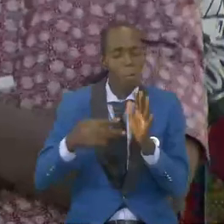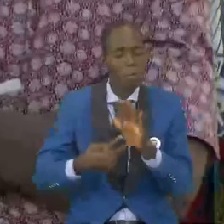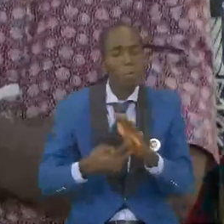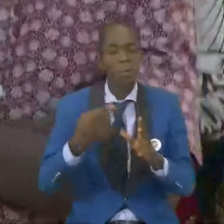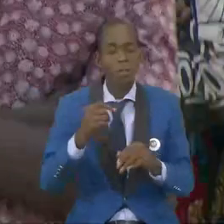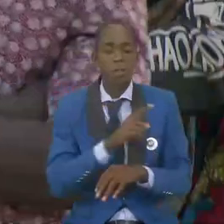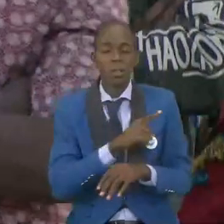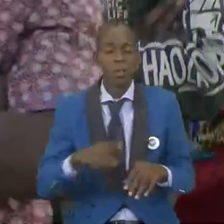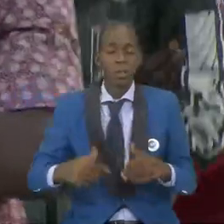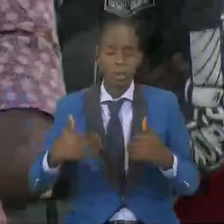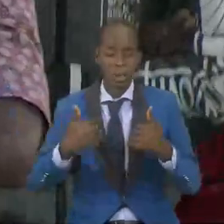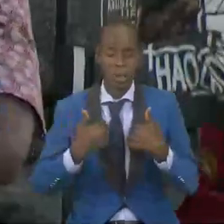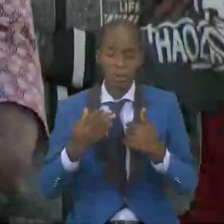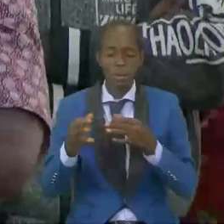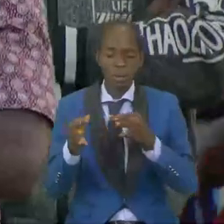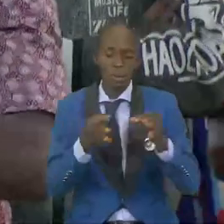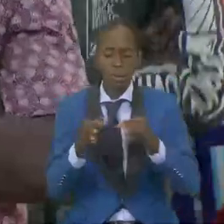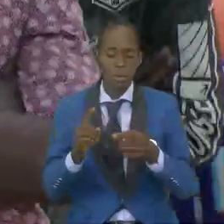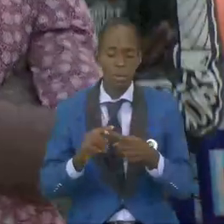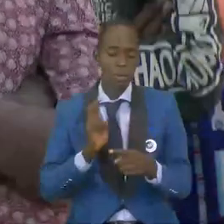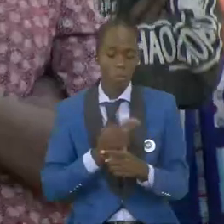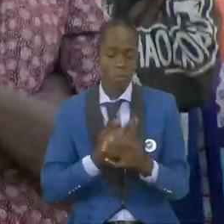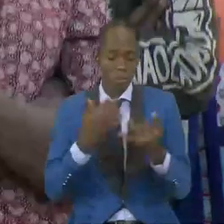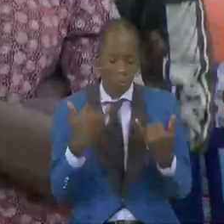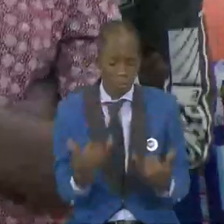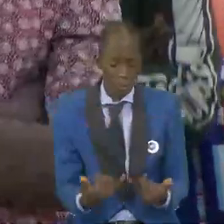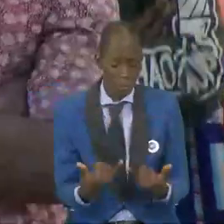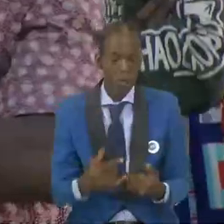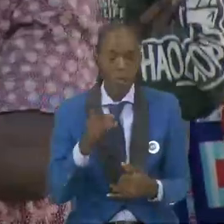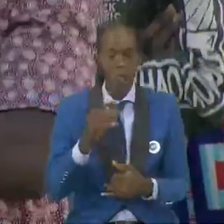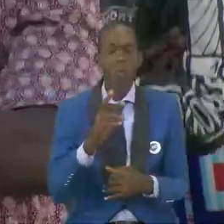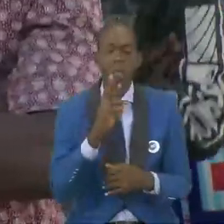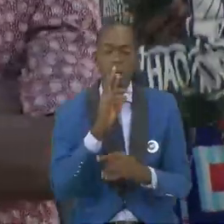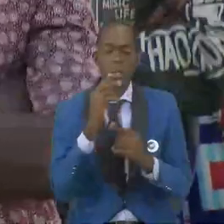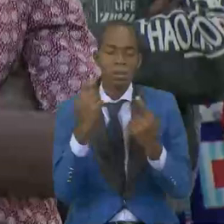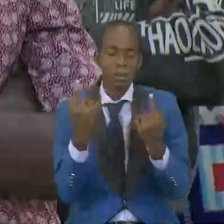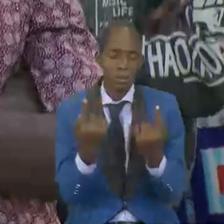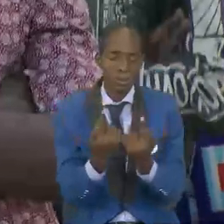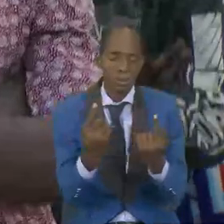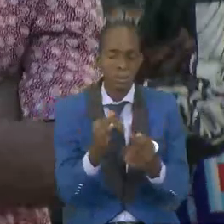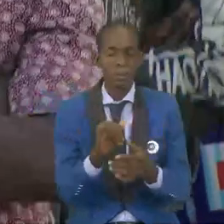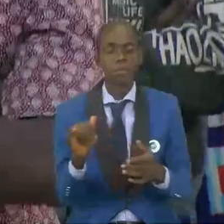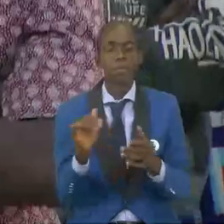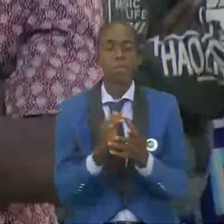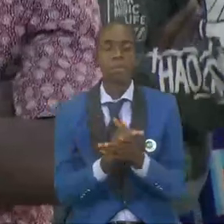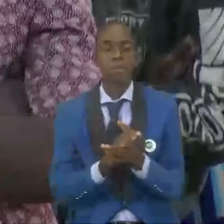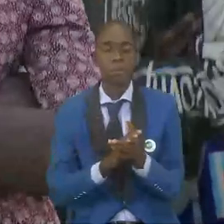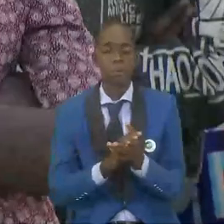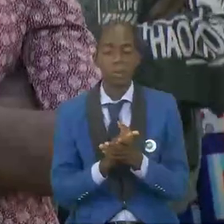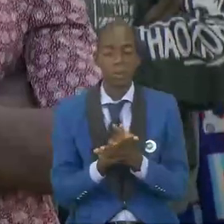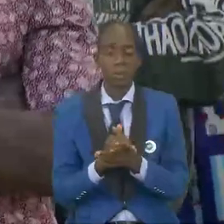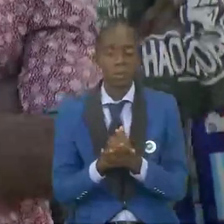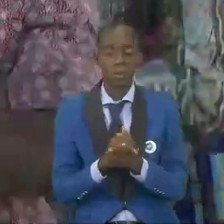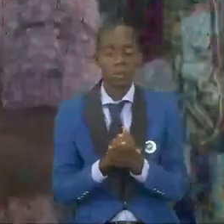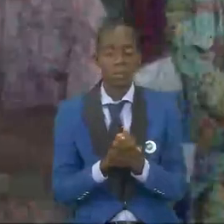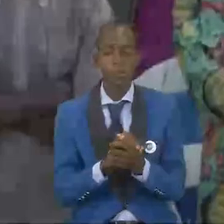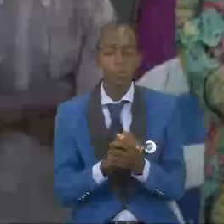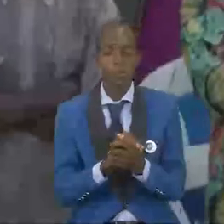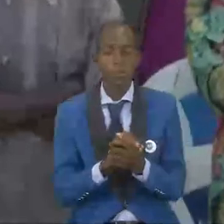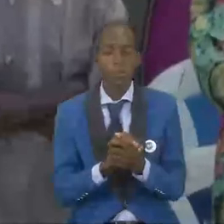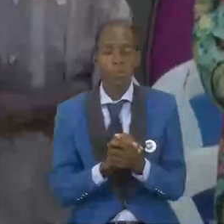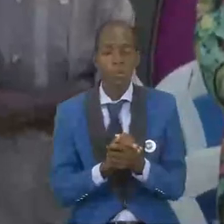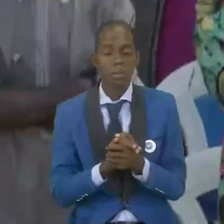contrairement aux objectifs que Dieu vient d'appliquer devant nous, tu pécheras.